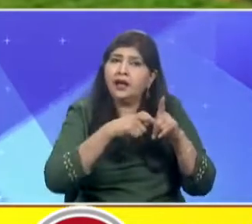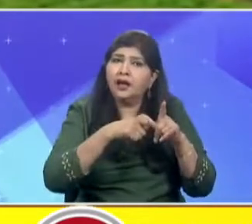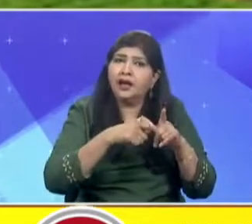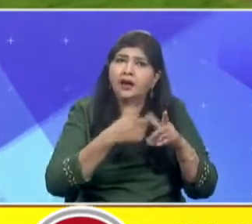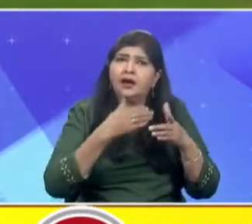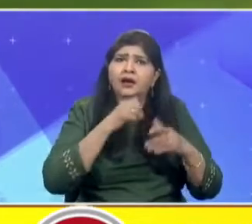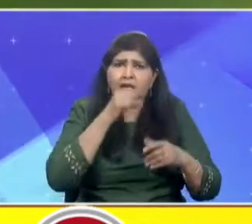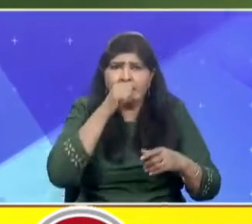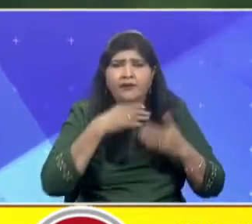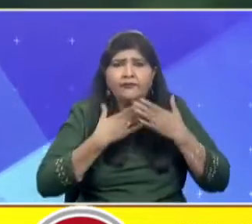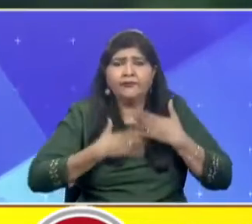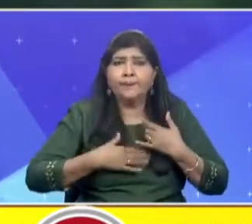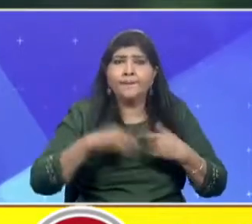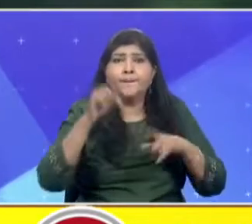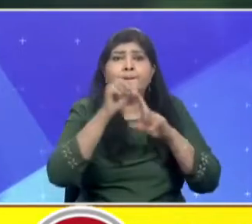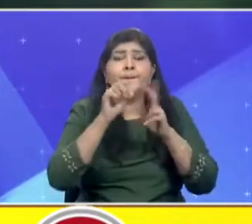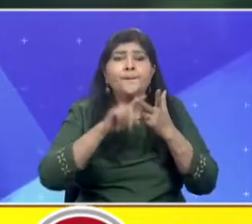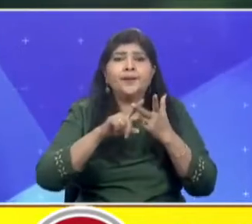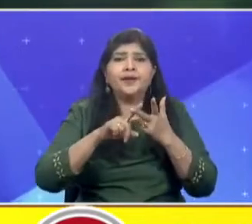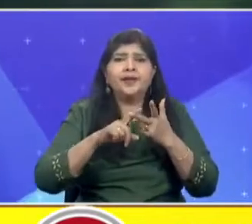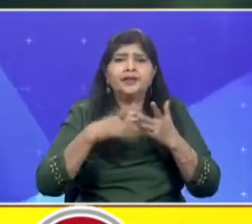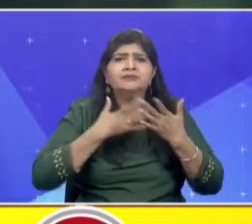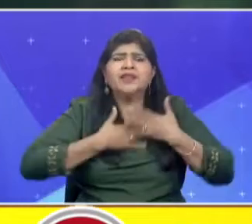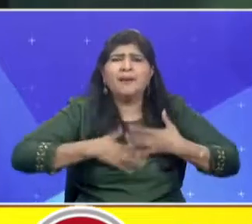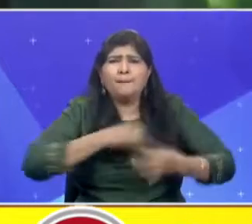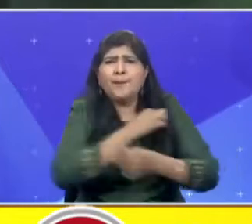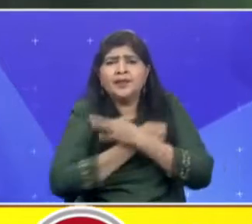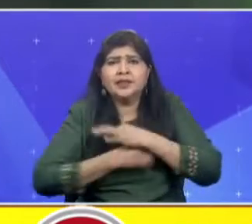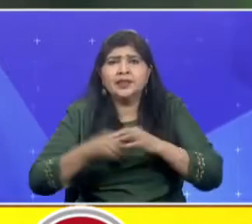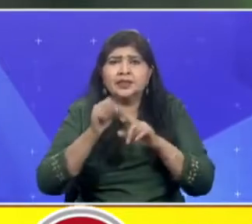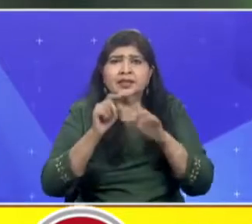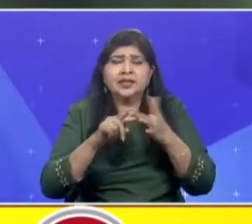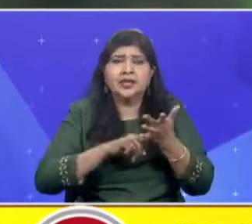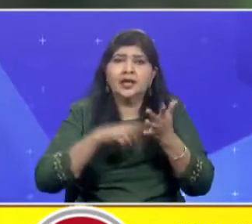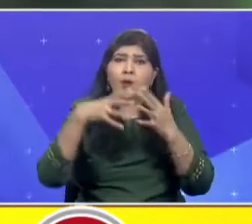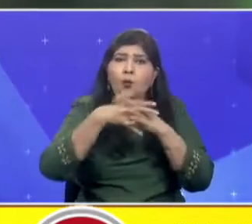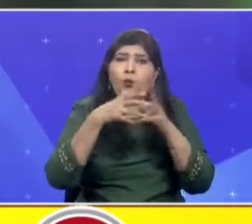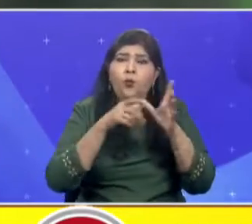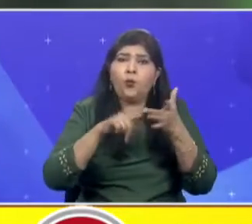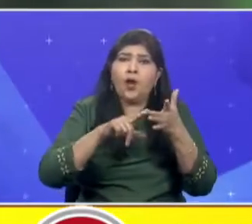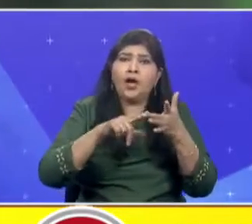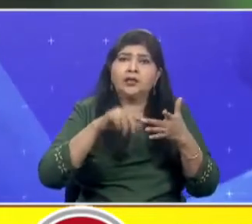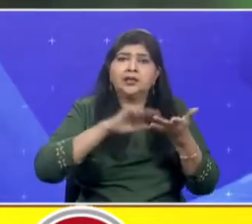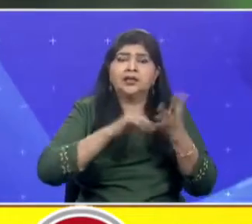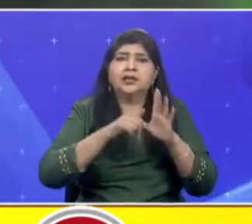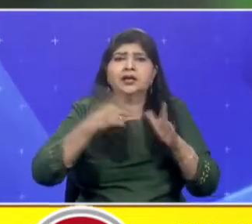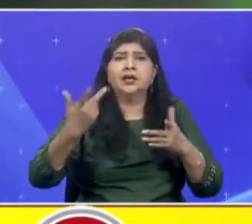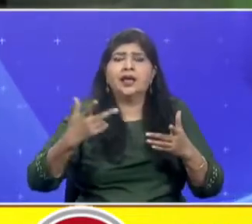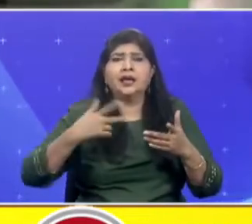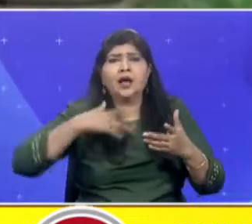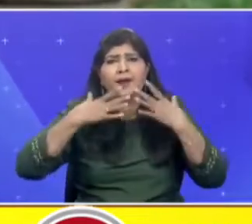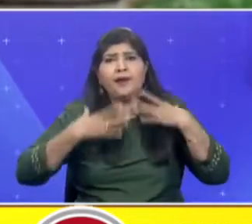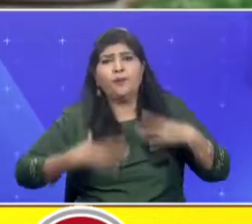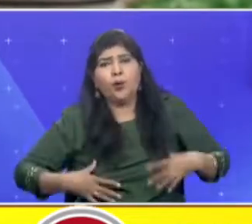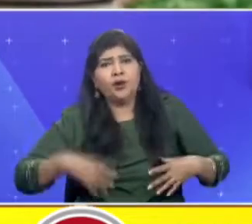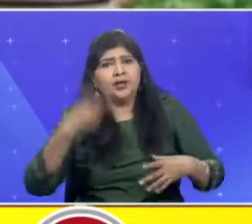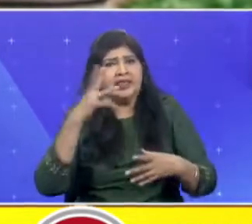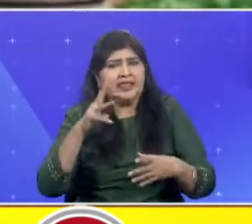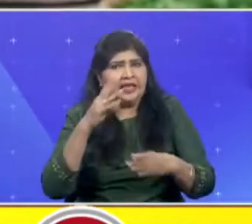कफ, पी का मतलब है पित्त और वा का मतलब है वात। यह